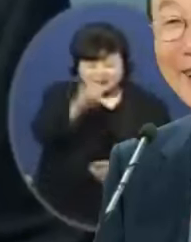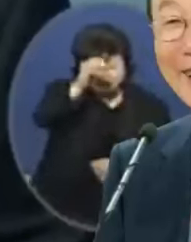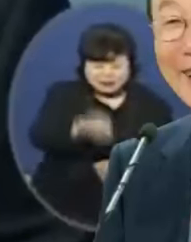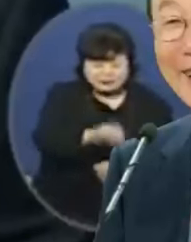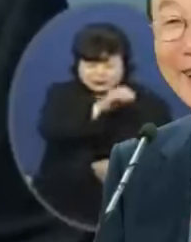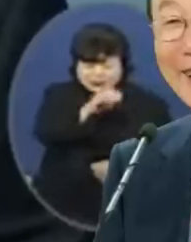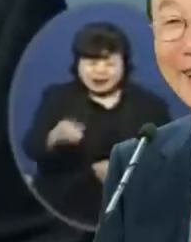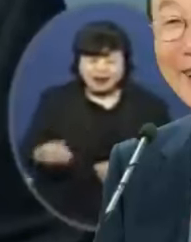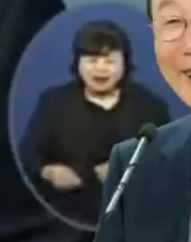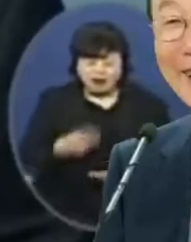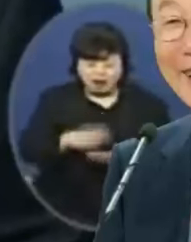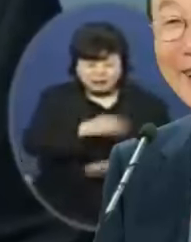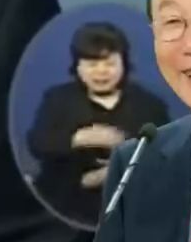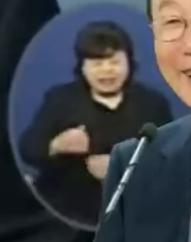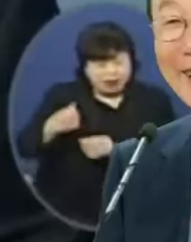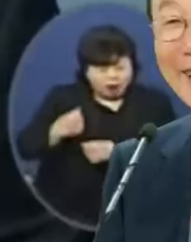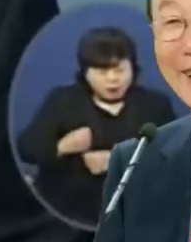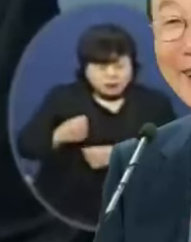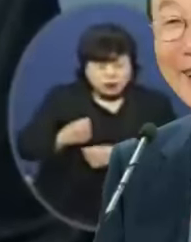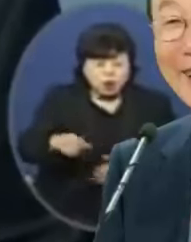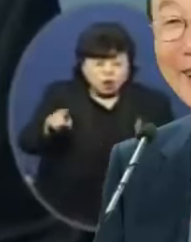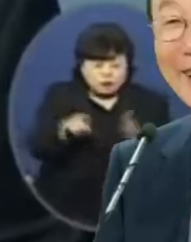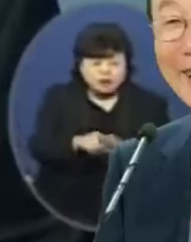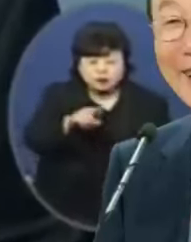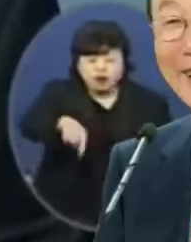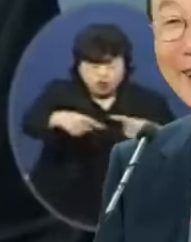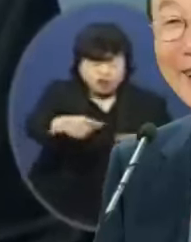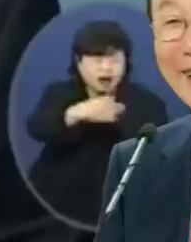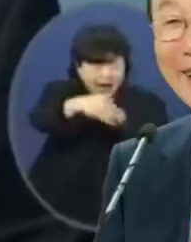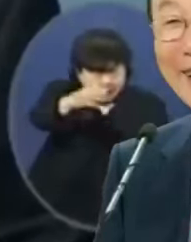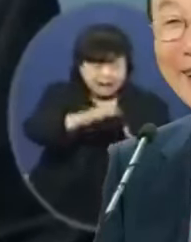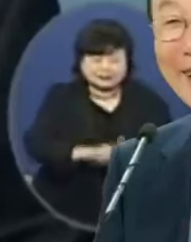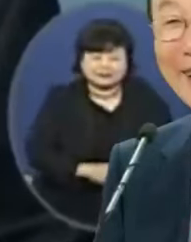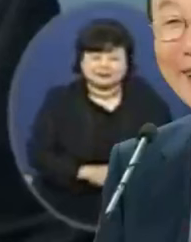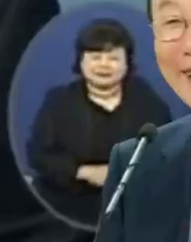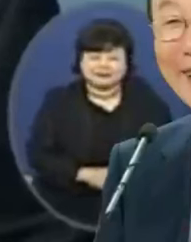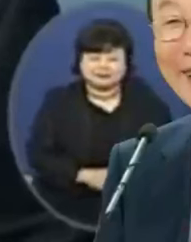십자가의 언약궤를 걸머지고 믿음으로 들어가라.